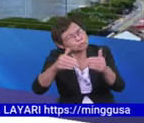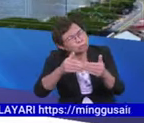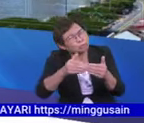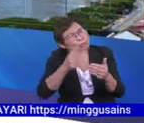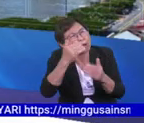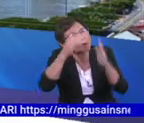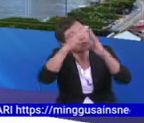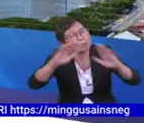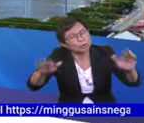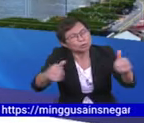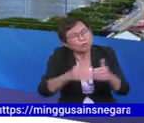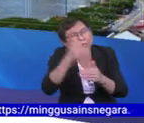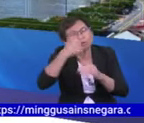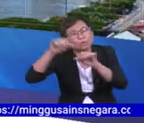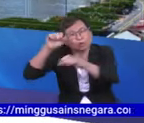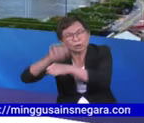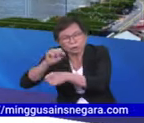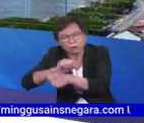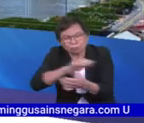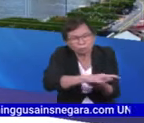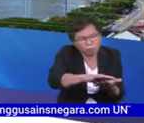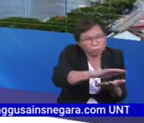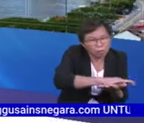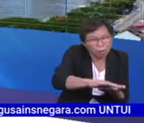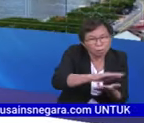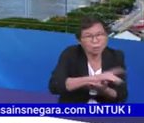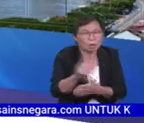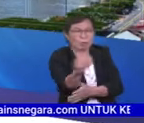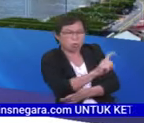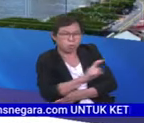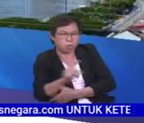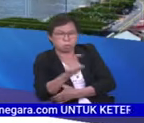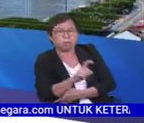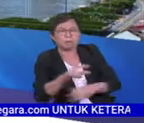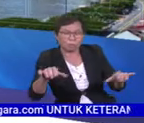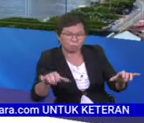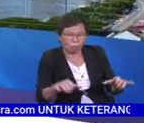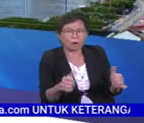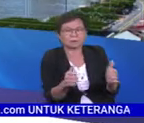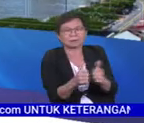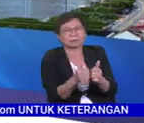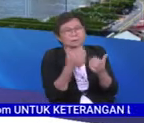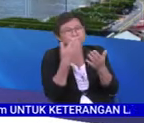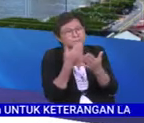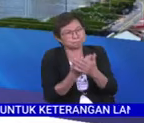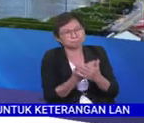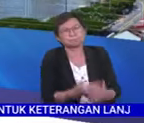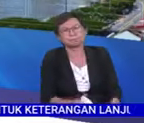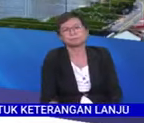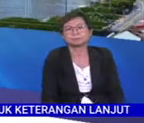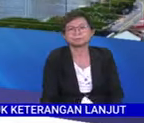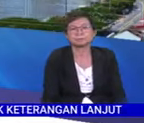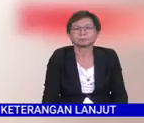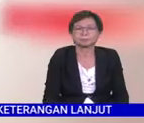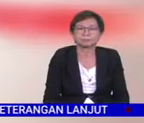bagi membolehkan kerja-kerja pembersihan dan sanitasi dilakukan dengan efektif